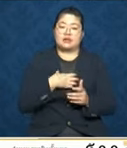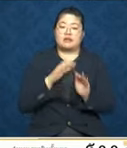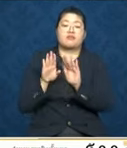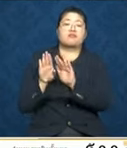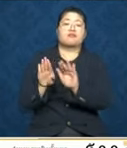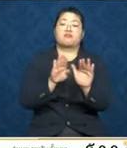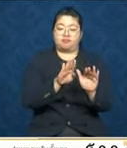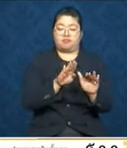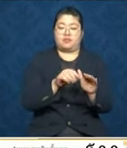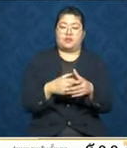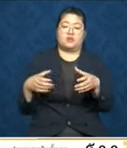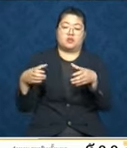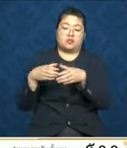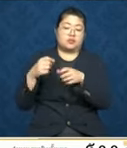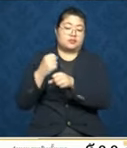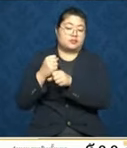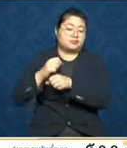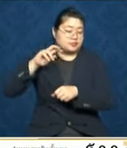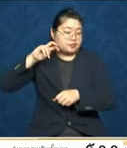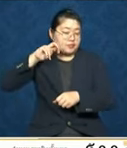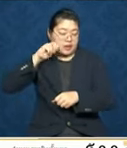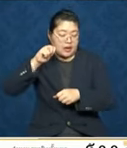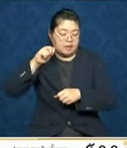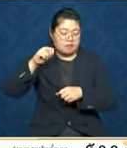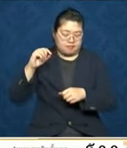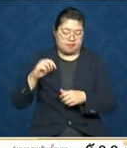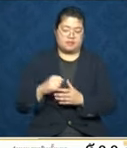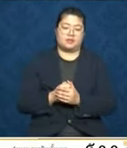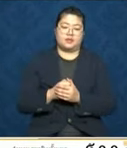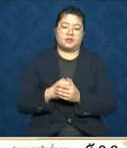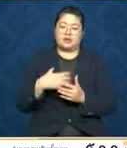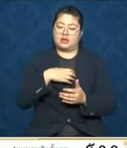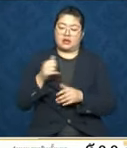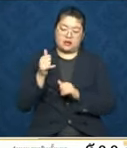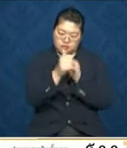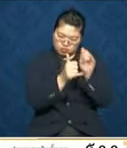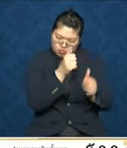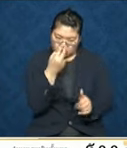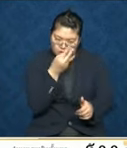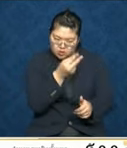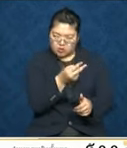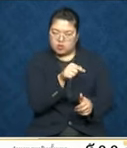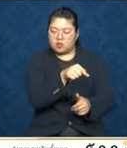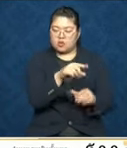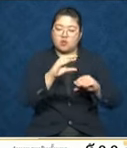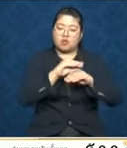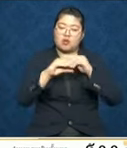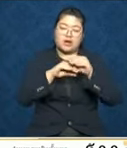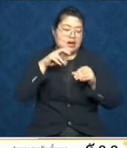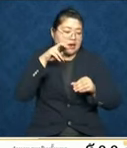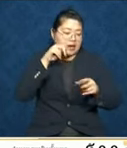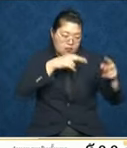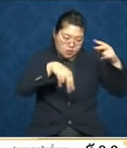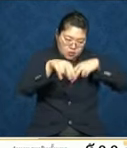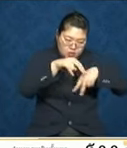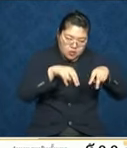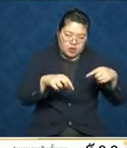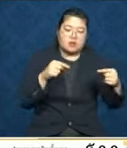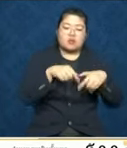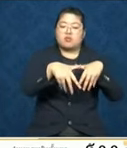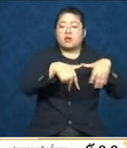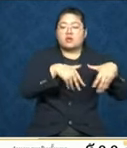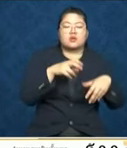ฝากไปยังกรมชลประทานหรือกรมทรัพยากรน้ำให้ได้มีการออกสำรวจนะคะโครงการพัฒนาแหล่งน้ำเพื่อให้พ่อแม่พี่น้อง